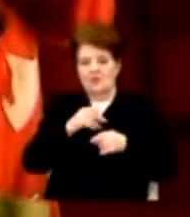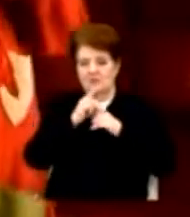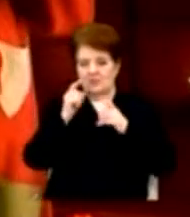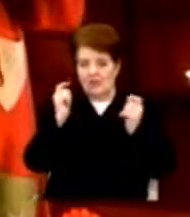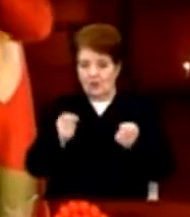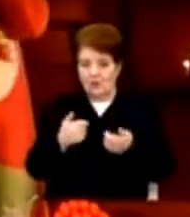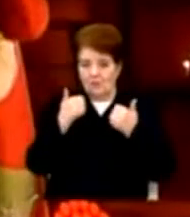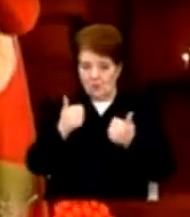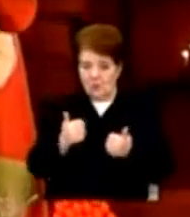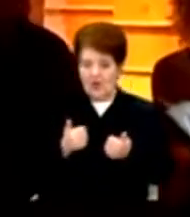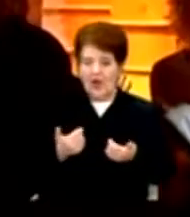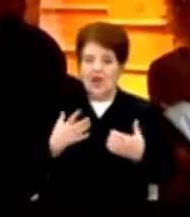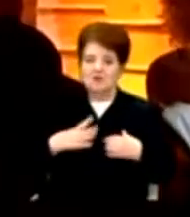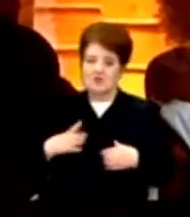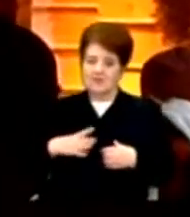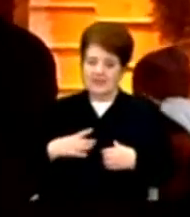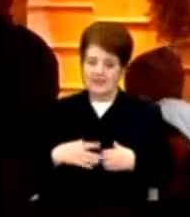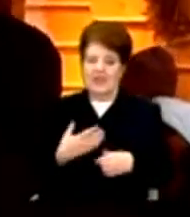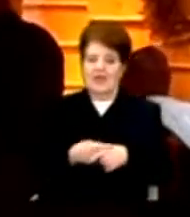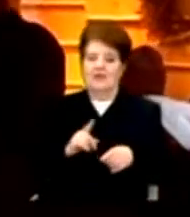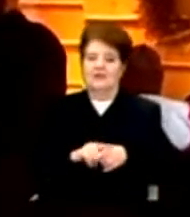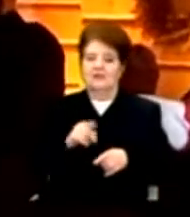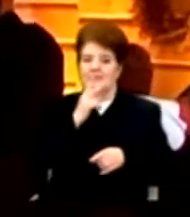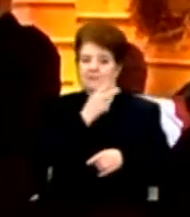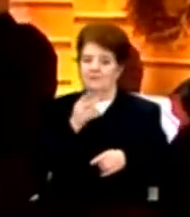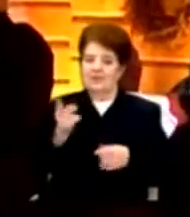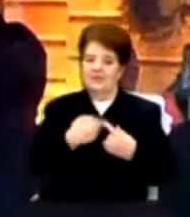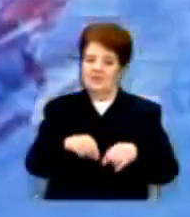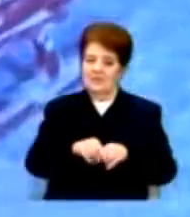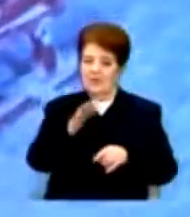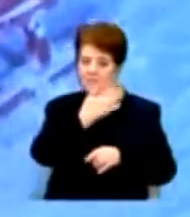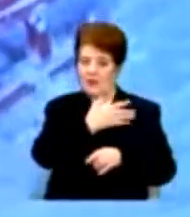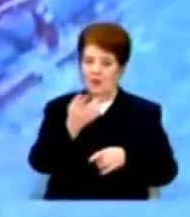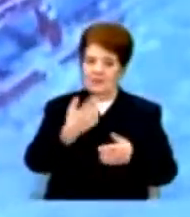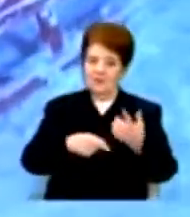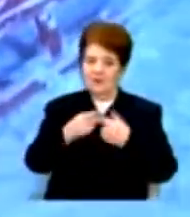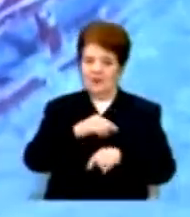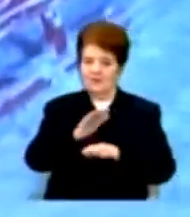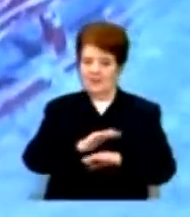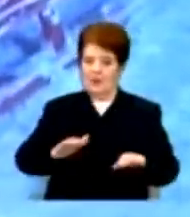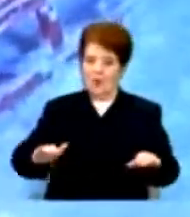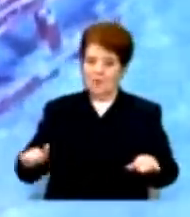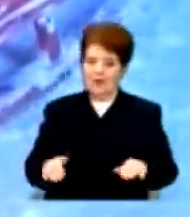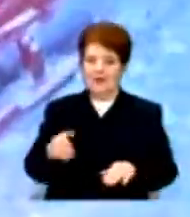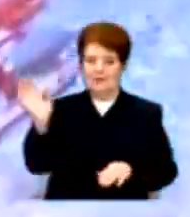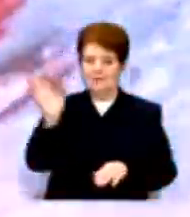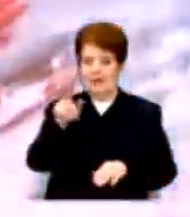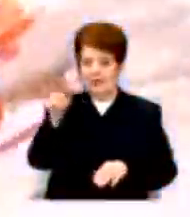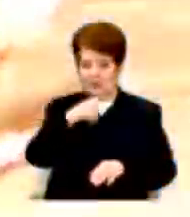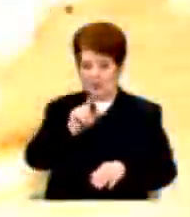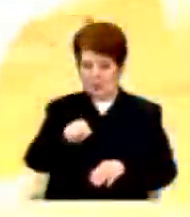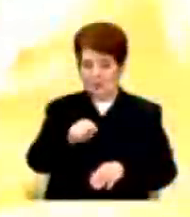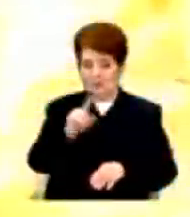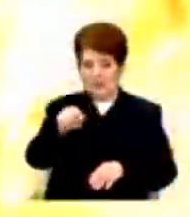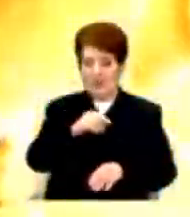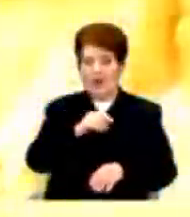așteptate. Rovaniemi a ajuns un adevărat loc de pelerinaj în această perioadă, o întoarcere în copilărie pentru cei mari și una inițiatică pentru cei